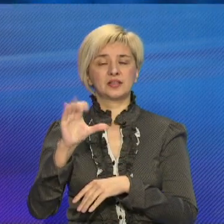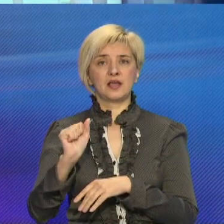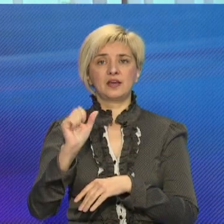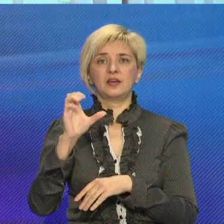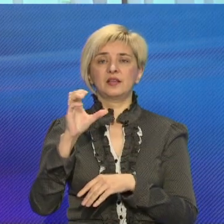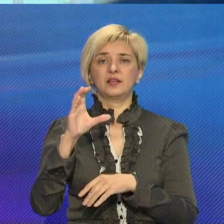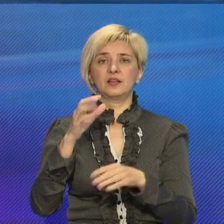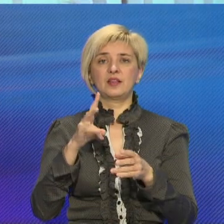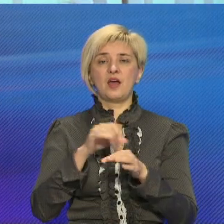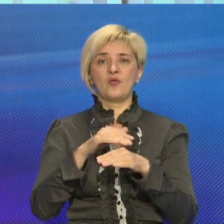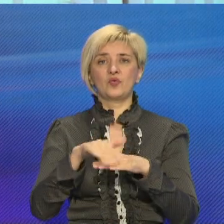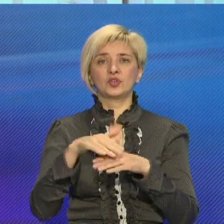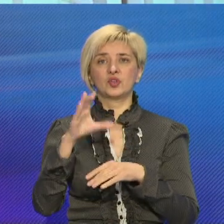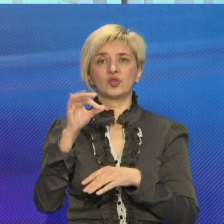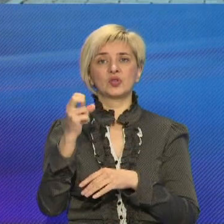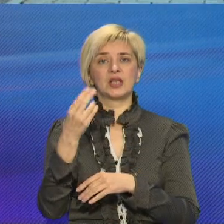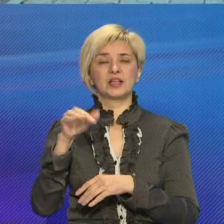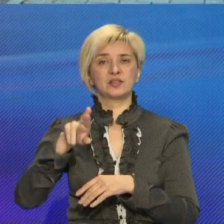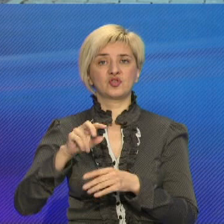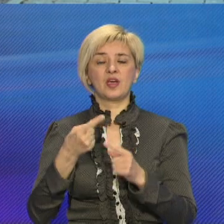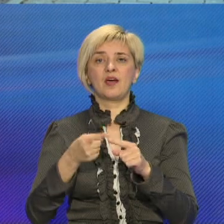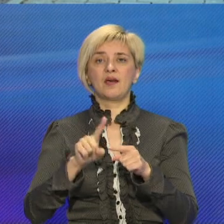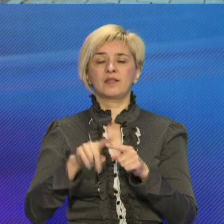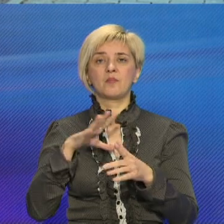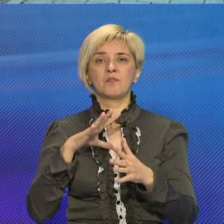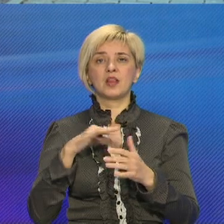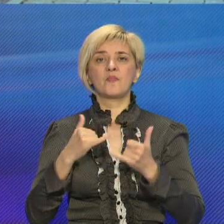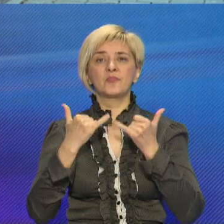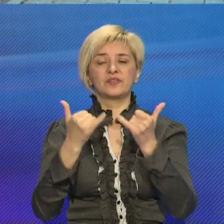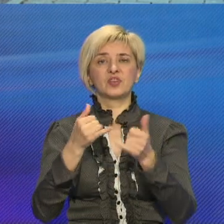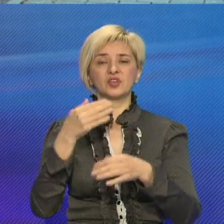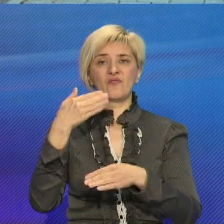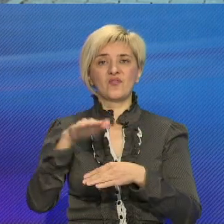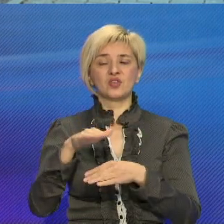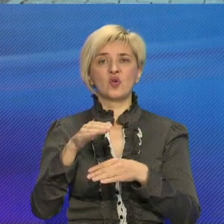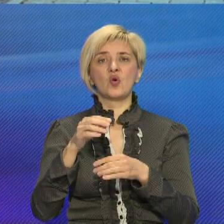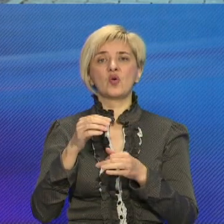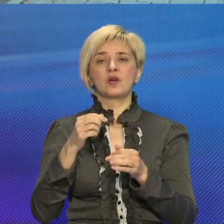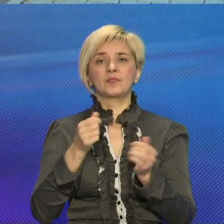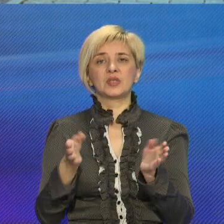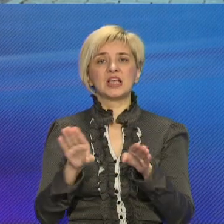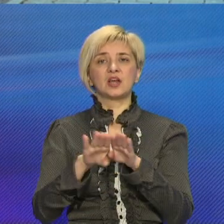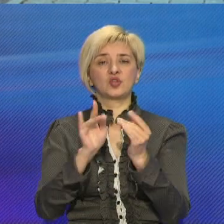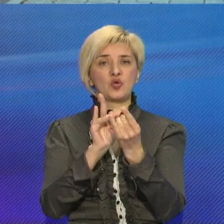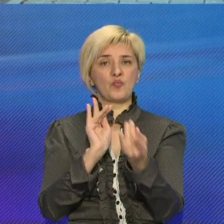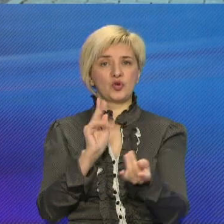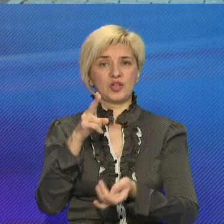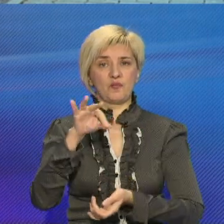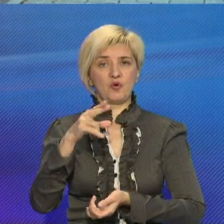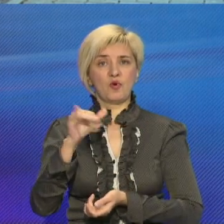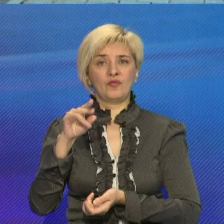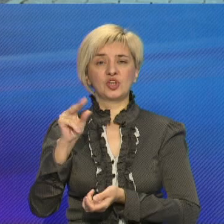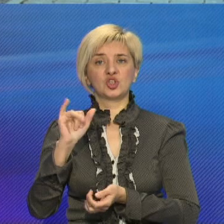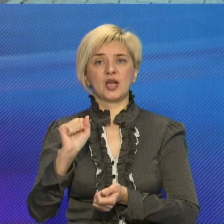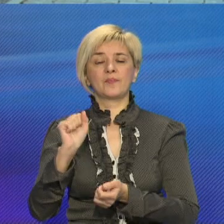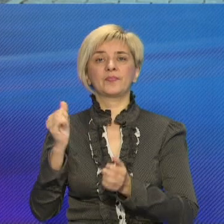ў рамках стрыму, прысвечанага закрыццю моста па вуліцы Папоіча і пераарганізацыі дарожнага руху ў абласным цэнтры.